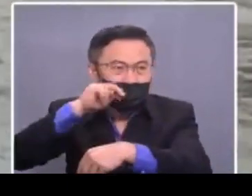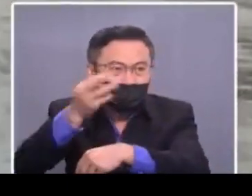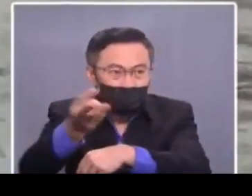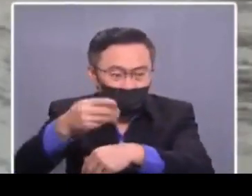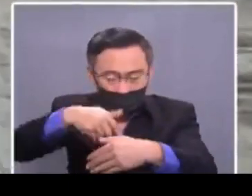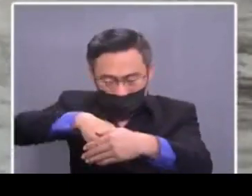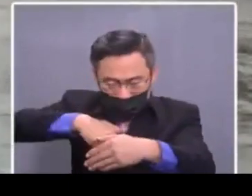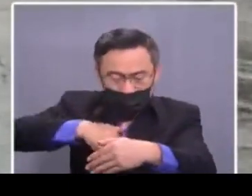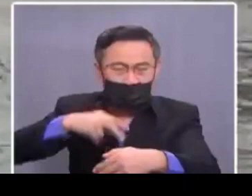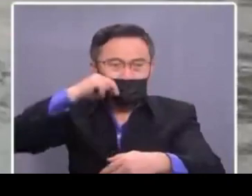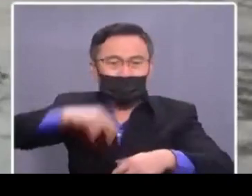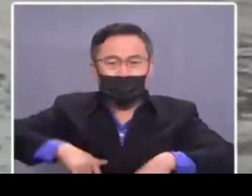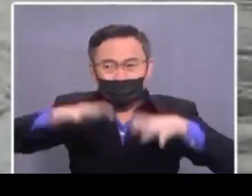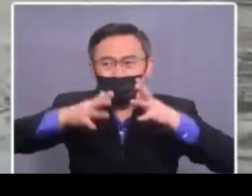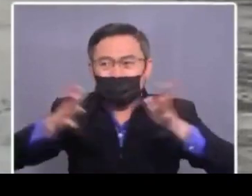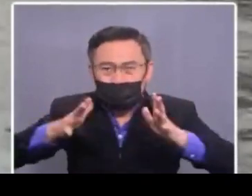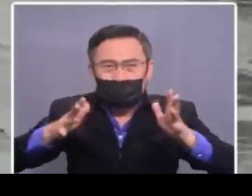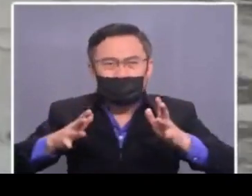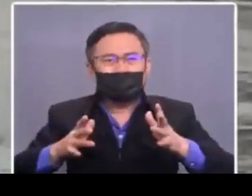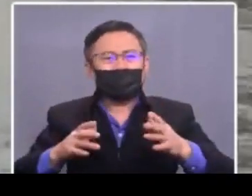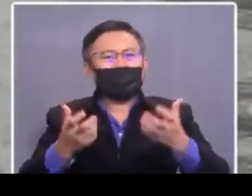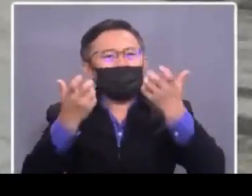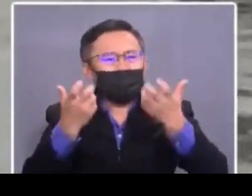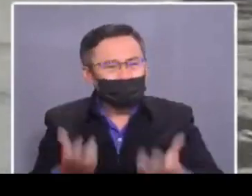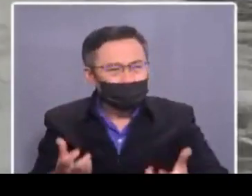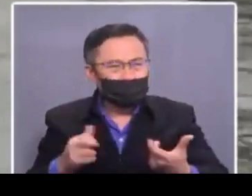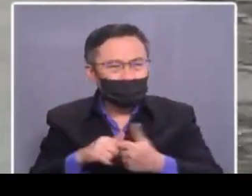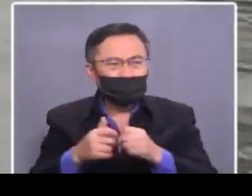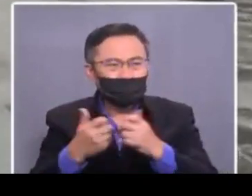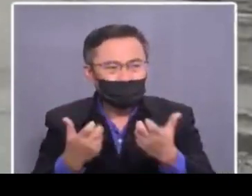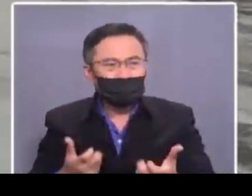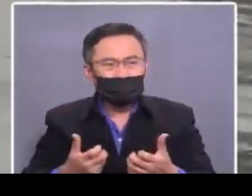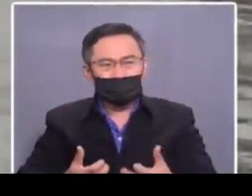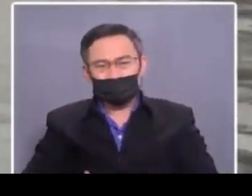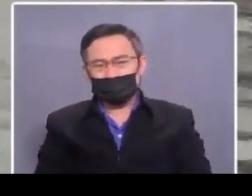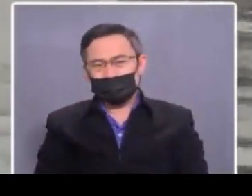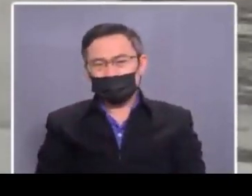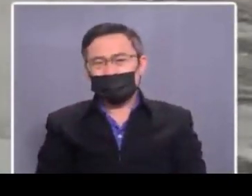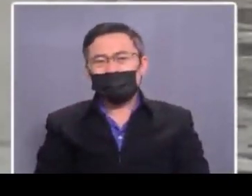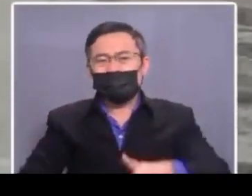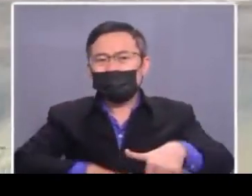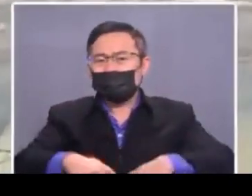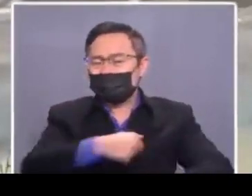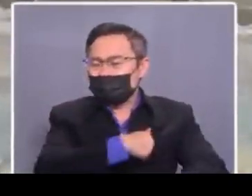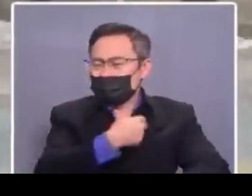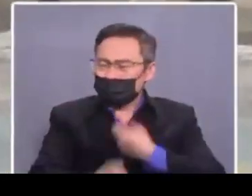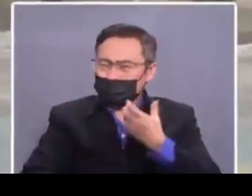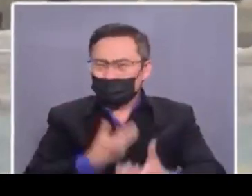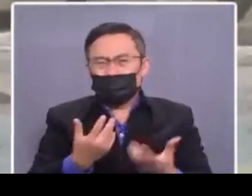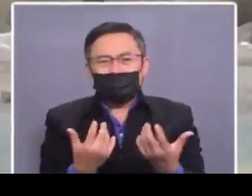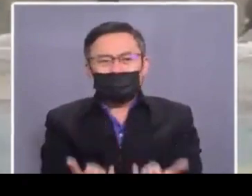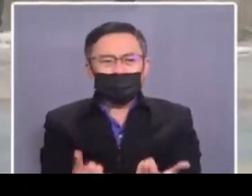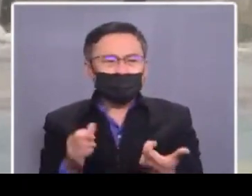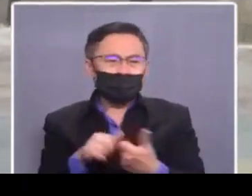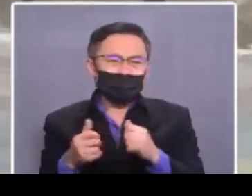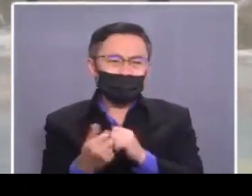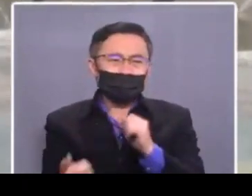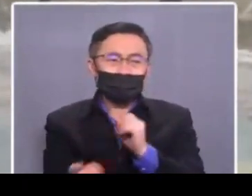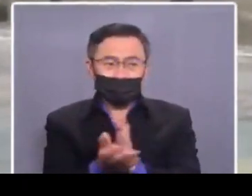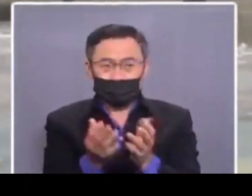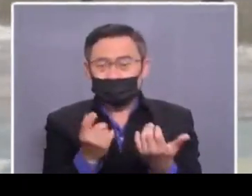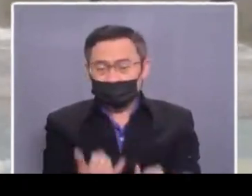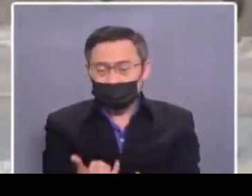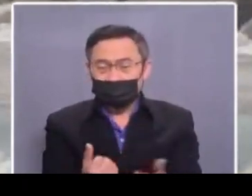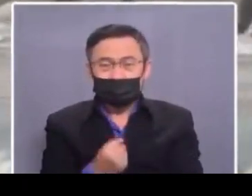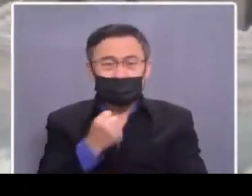จัดการแหละ มันไม่ไหวแล้วล่ะ ฝั่งนี้มันก็ท่วมหนักเกินไป และชาวบ้านหลายต่อหลายคนมีเสียงสะท้อนเนี่ยนะคะเวลาที่เรารายงานข่าวแบบนี้เราบอกว่า